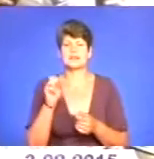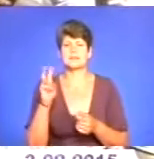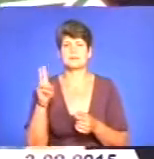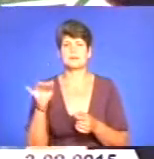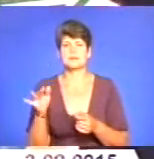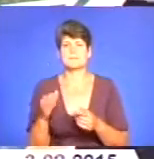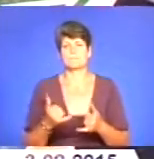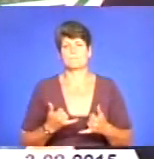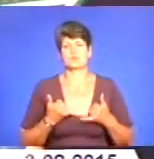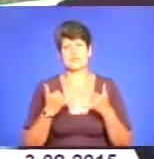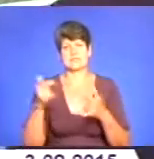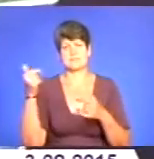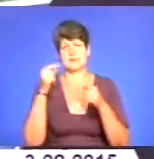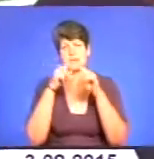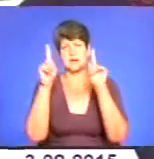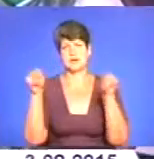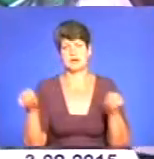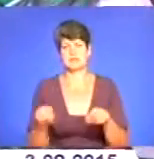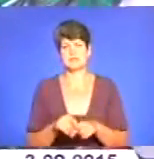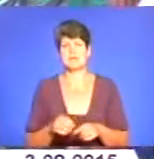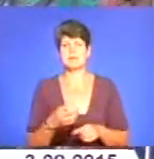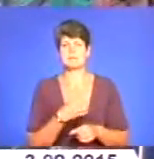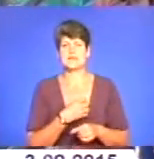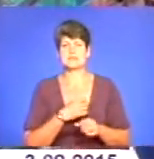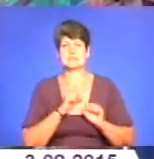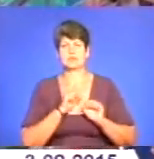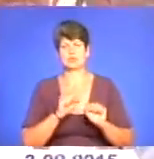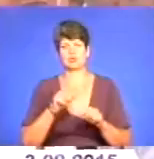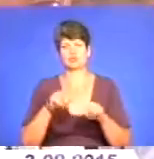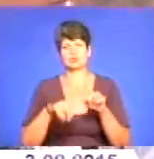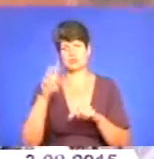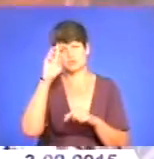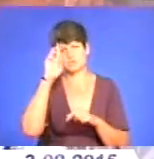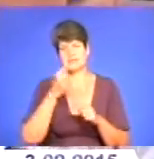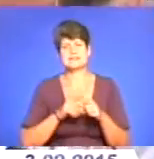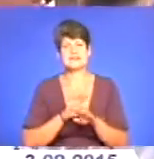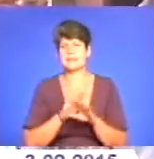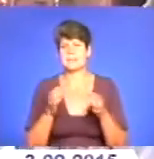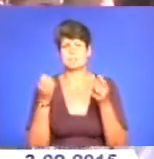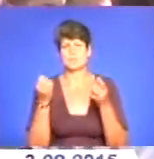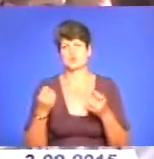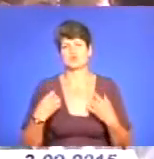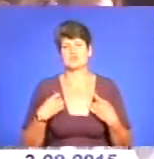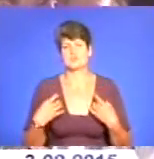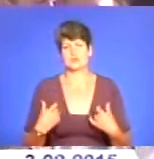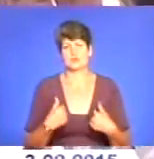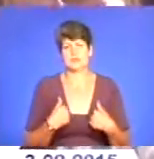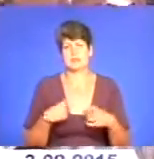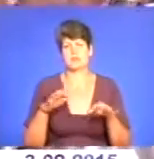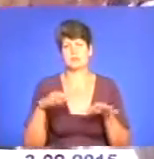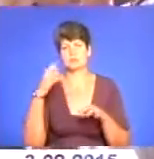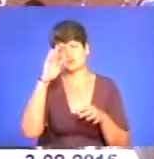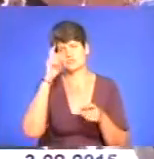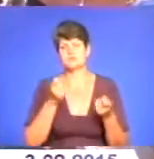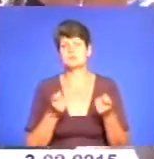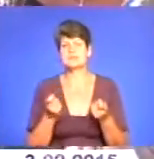операції, почесними грамотами та медалями за оборону рідної держави. Це не просто свято для мене, як голови обласної державної адміністрації, а для мене